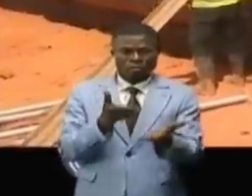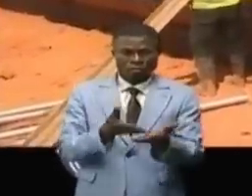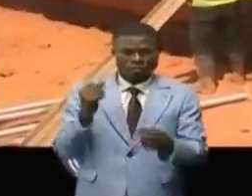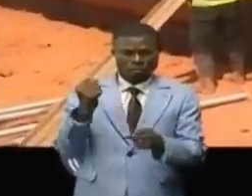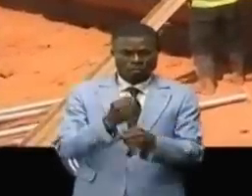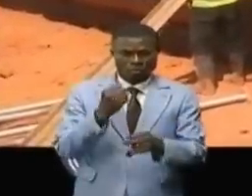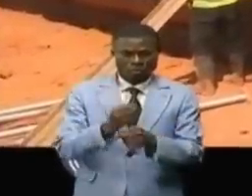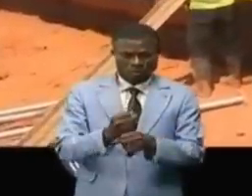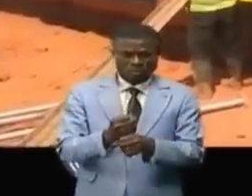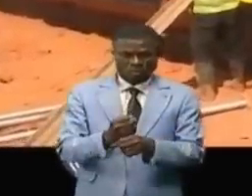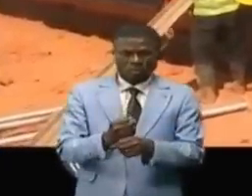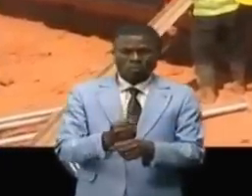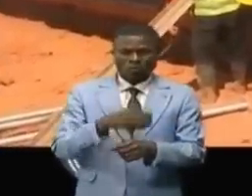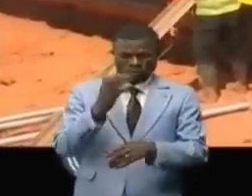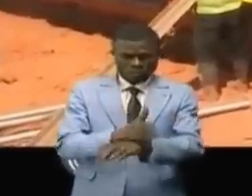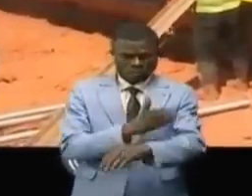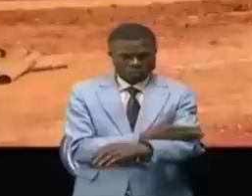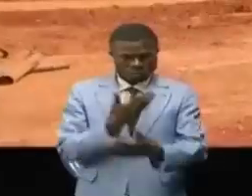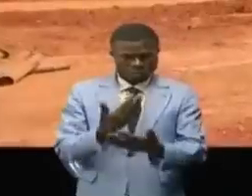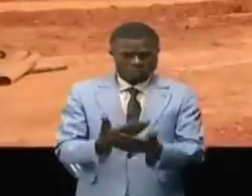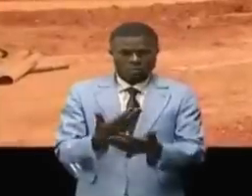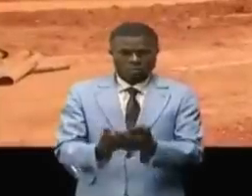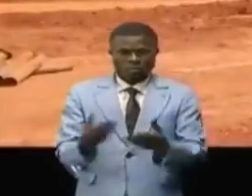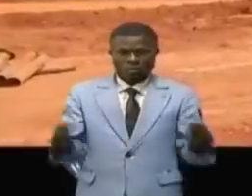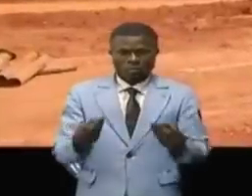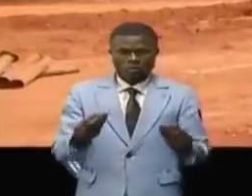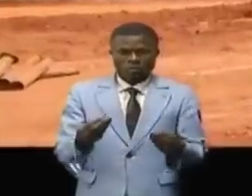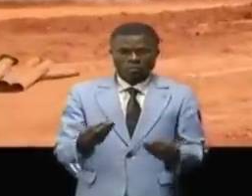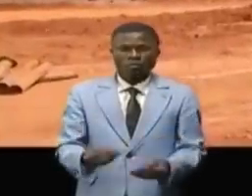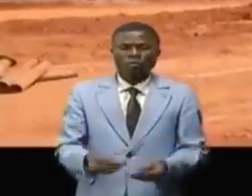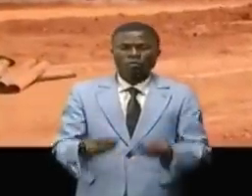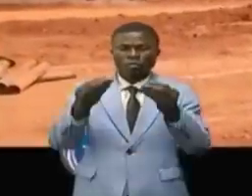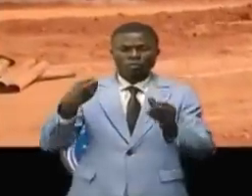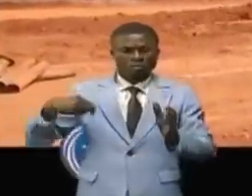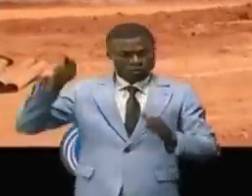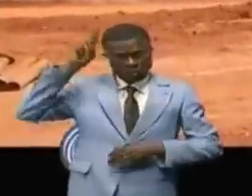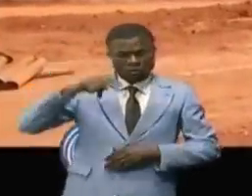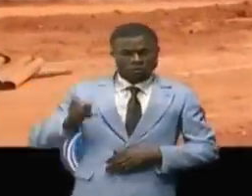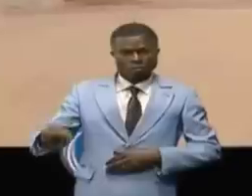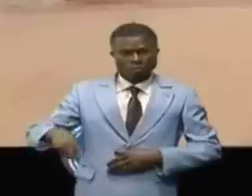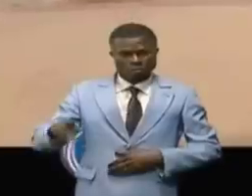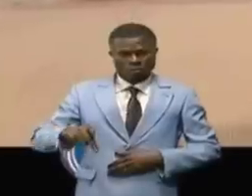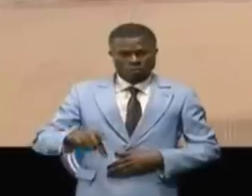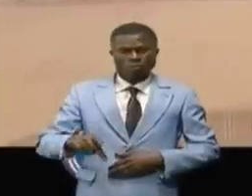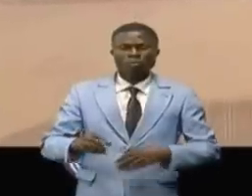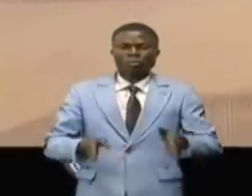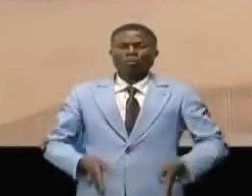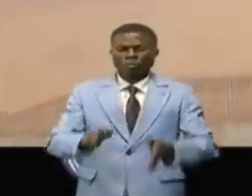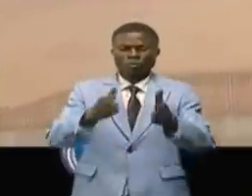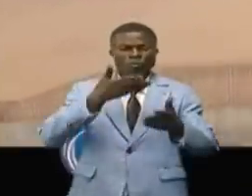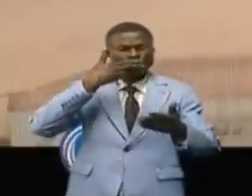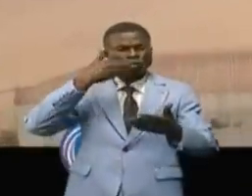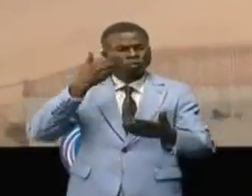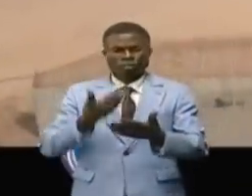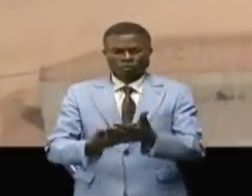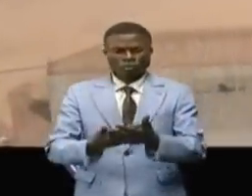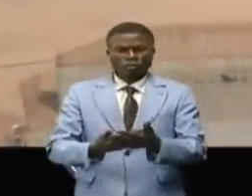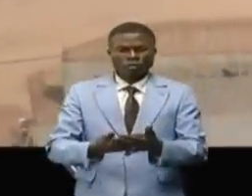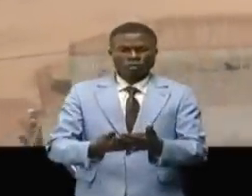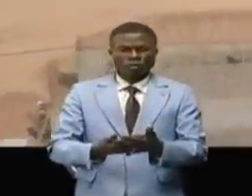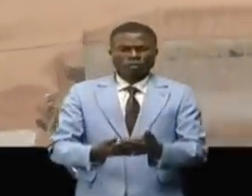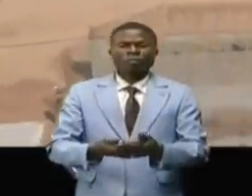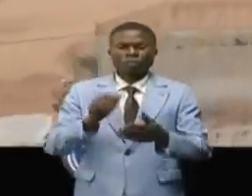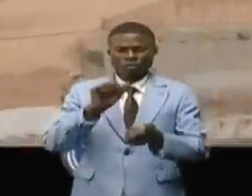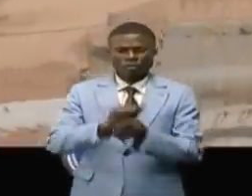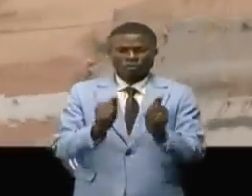travaux sont exécutés à bonne vitesse de manière à rendre au gouvernement provincial l'ouvrage complètement fini dans quelques mois ça